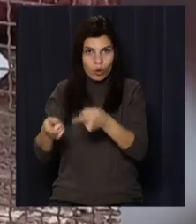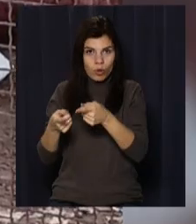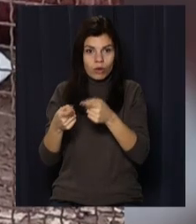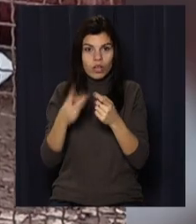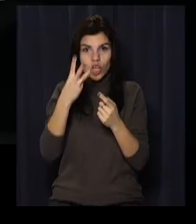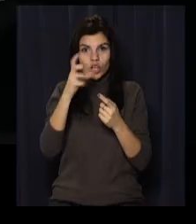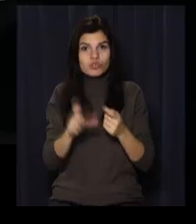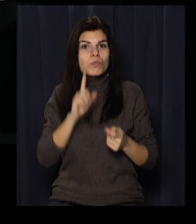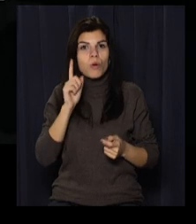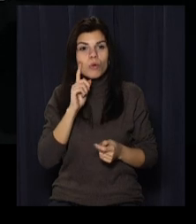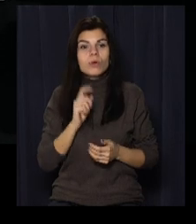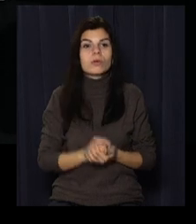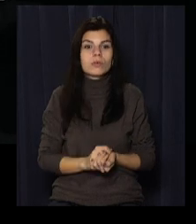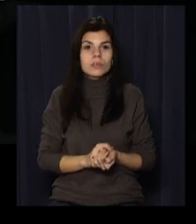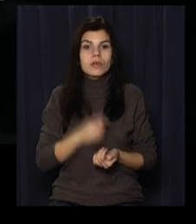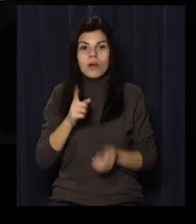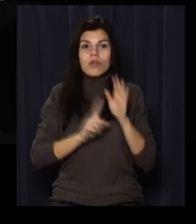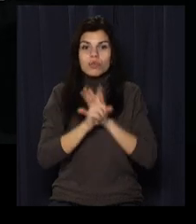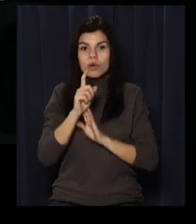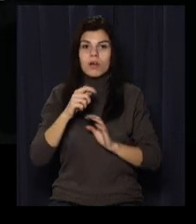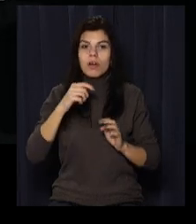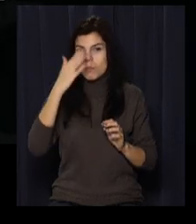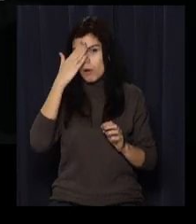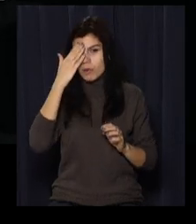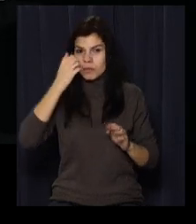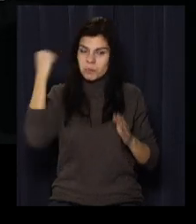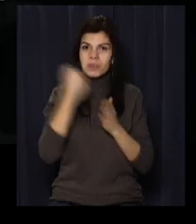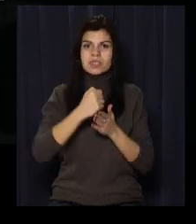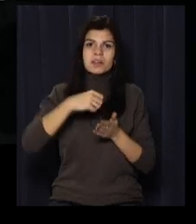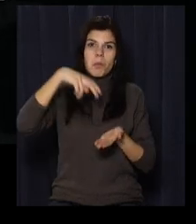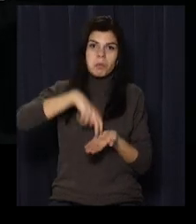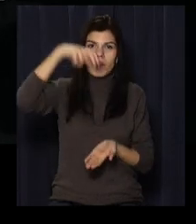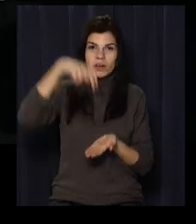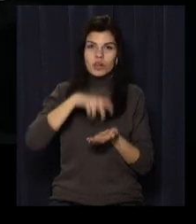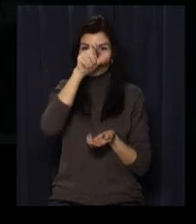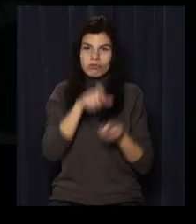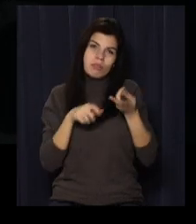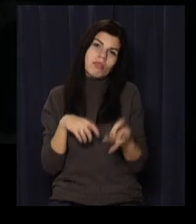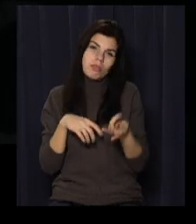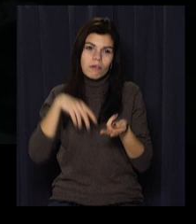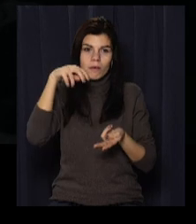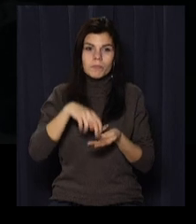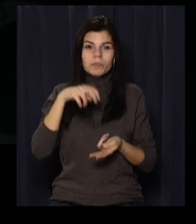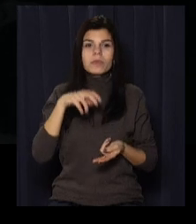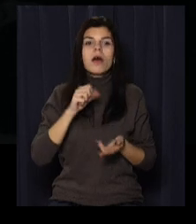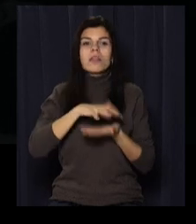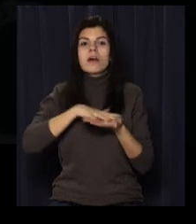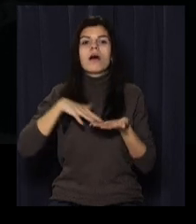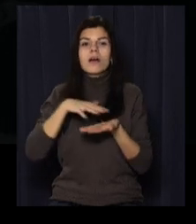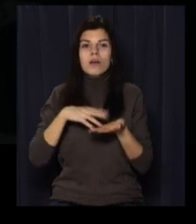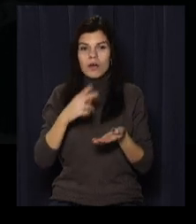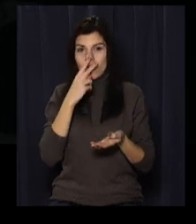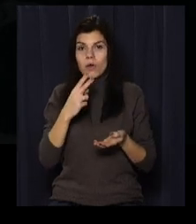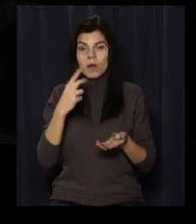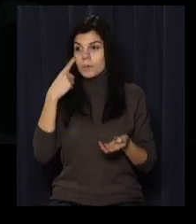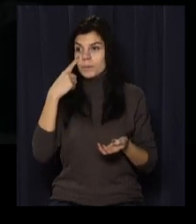показання. И начинают его просто прибивать, там по голове прыгать и так далее. Ну, прошелся чуть дальше, находит вот